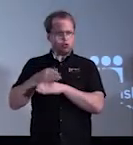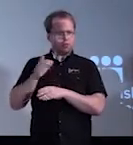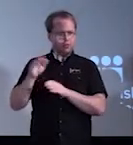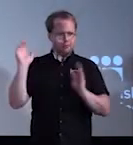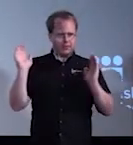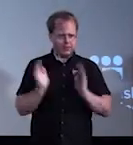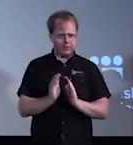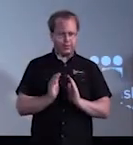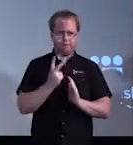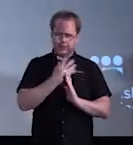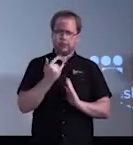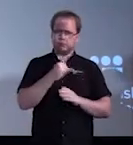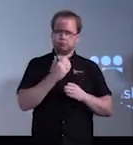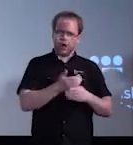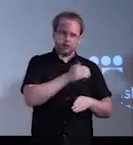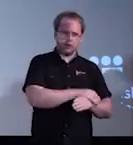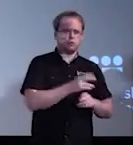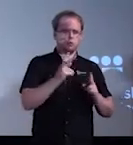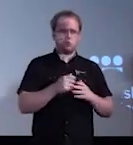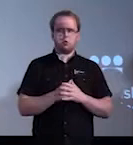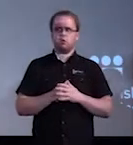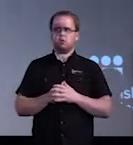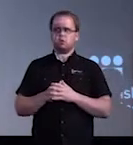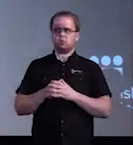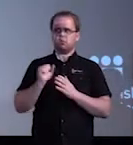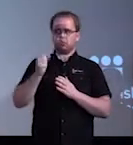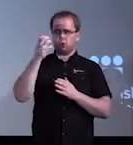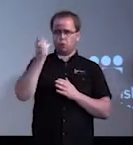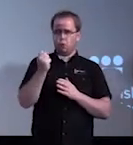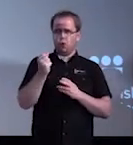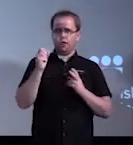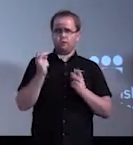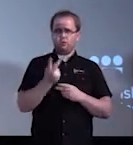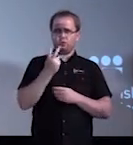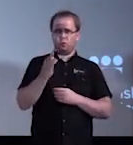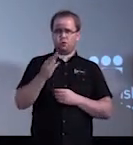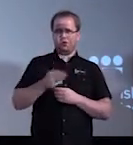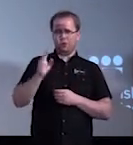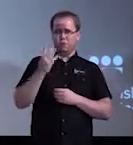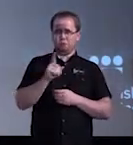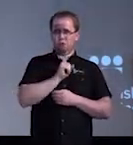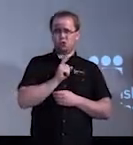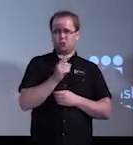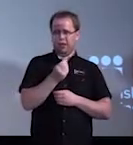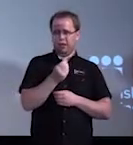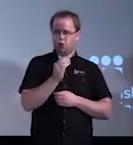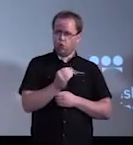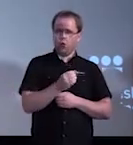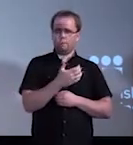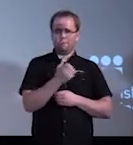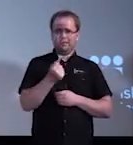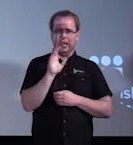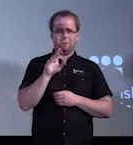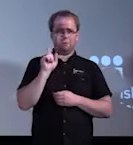leda till mycket mindre investeringar i svensk film. Man ska komma ihåg att även om 200 miljoner är mycket pengar så är det en bråkdel av den totala investeringen som